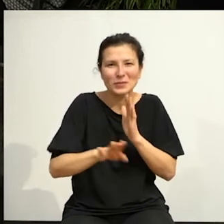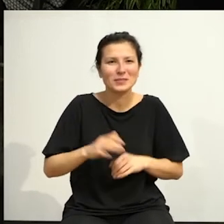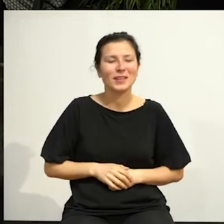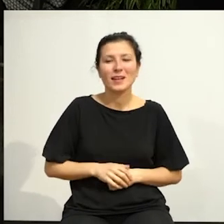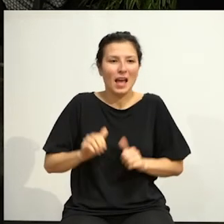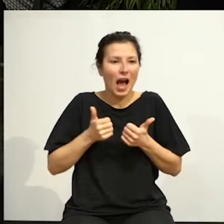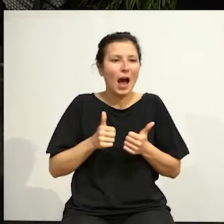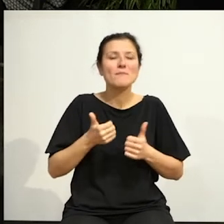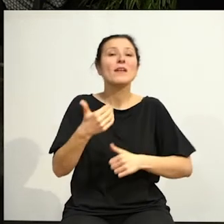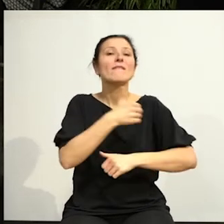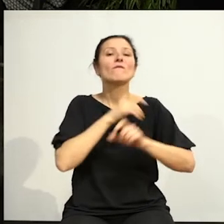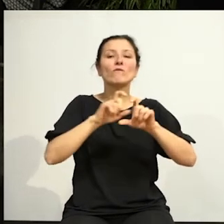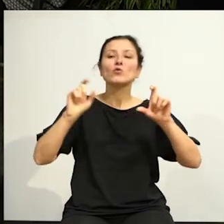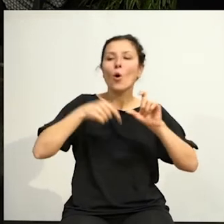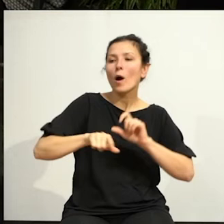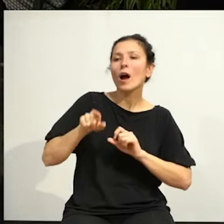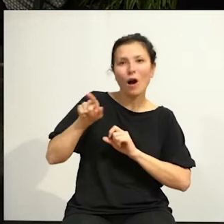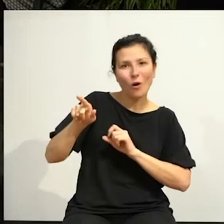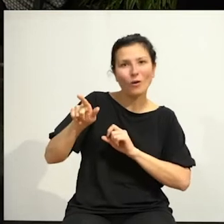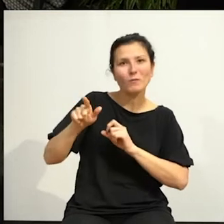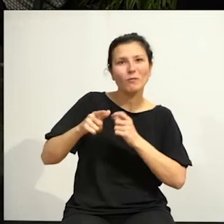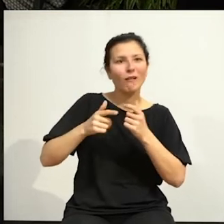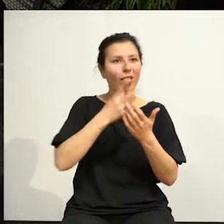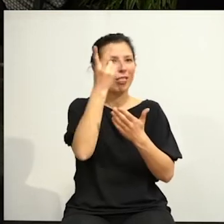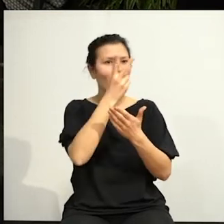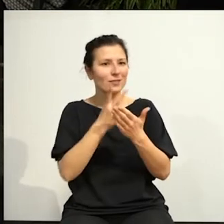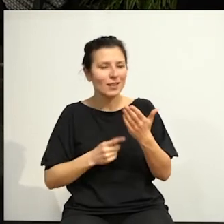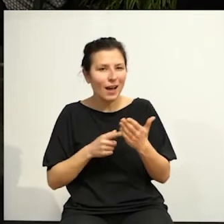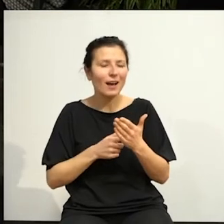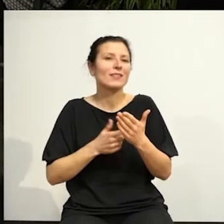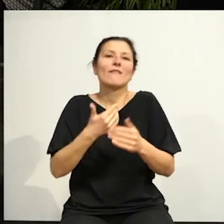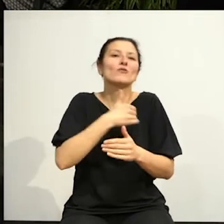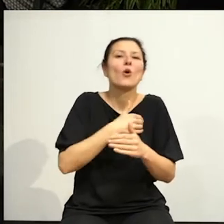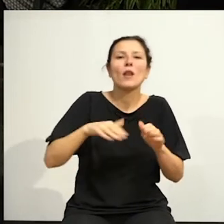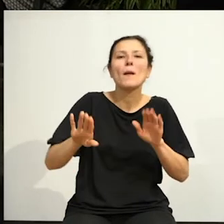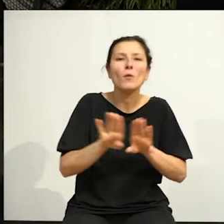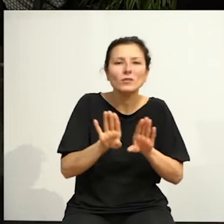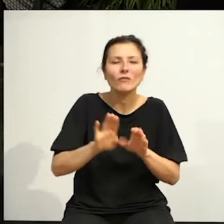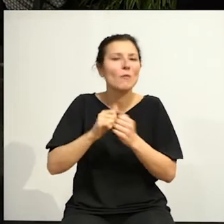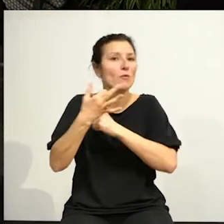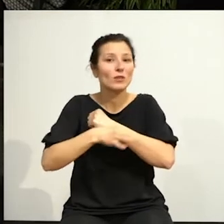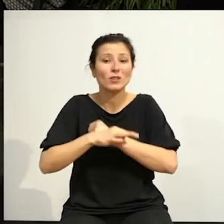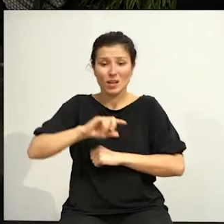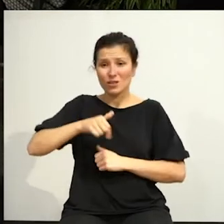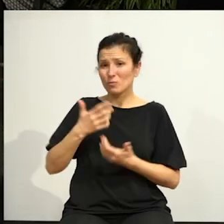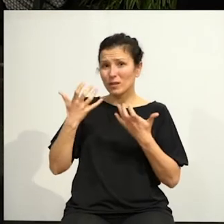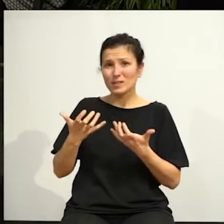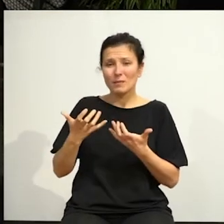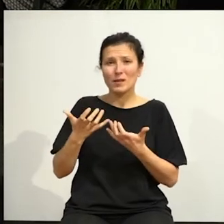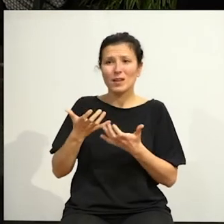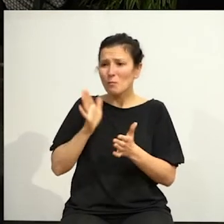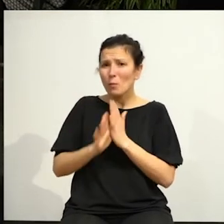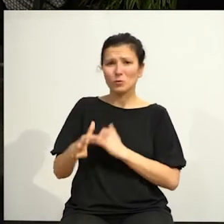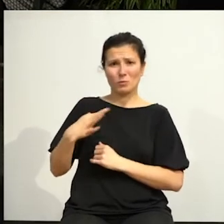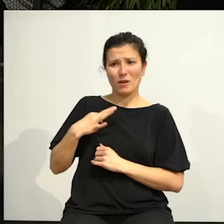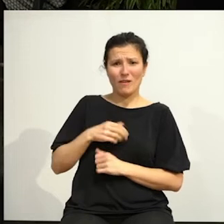rozczytywany w takiej recepcji właśnie licealnej, szkoły podstawowej, czy na studiach, czy chcemy go sobie